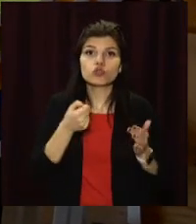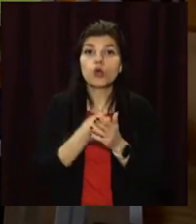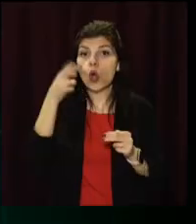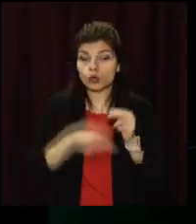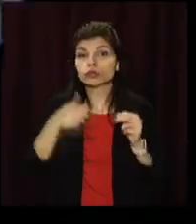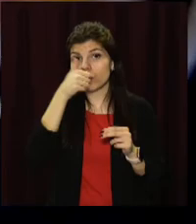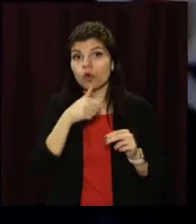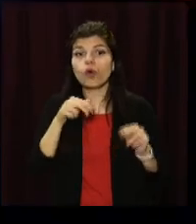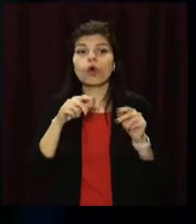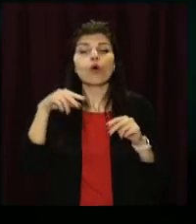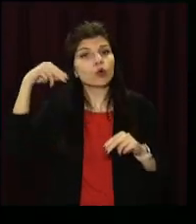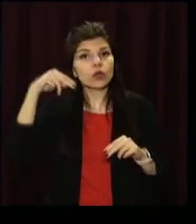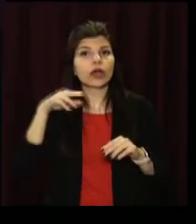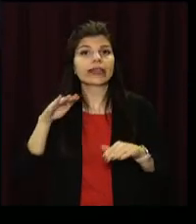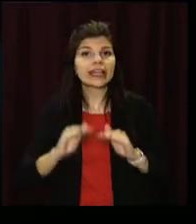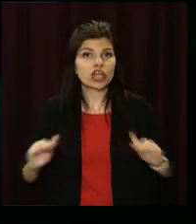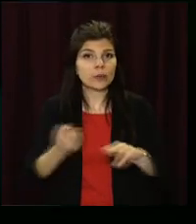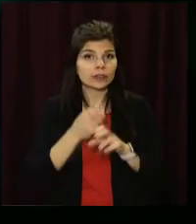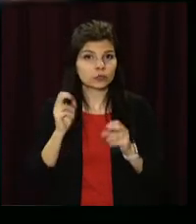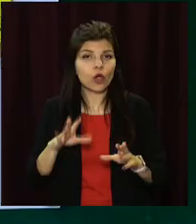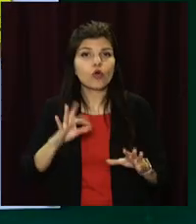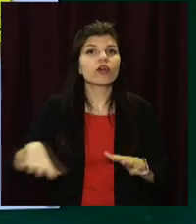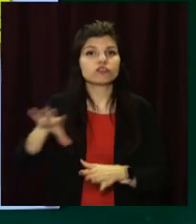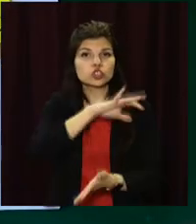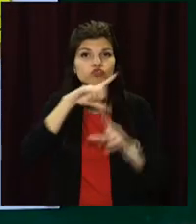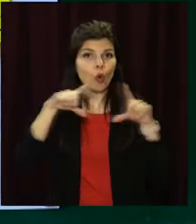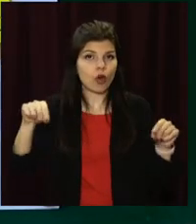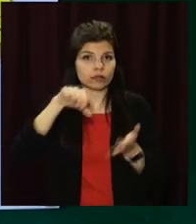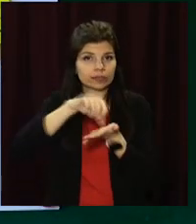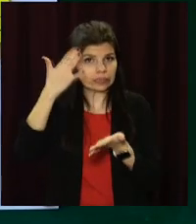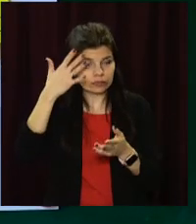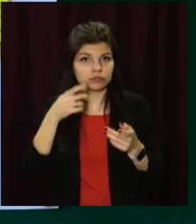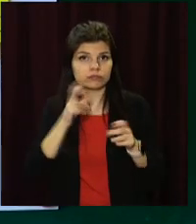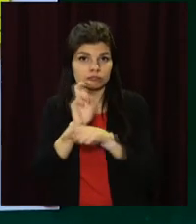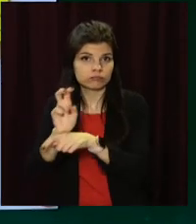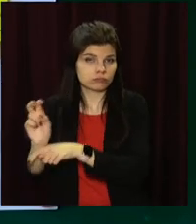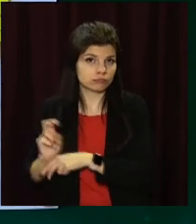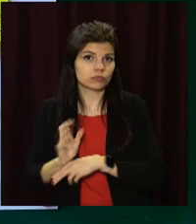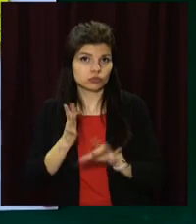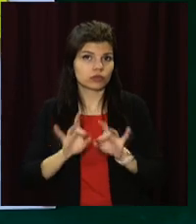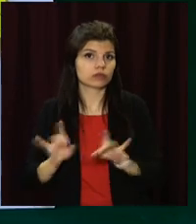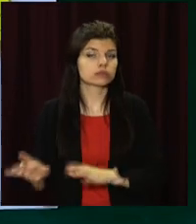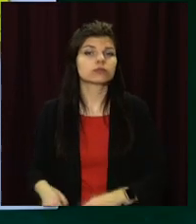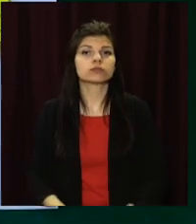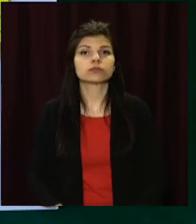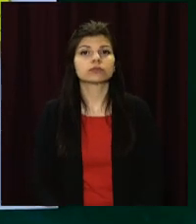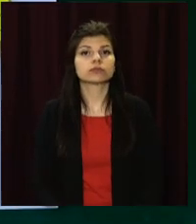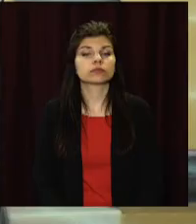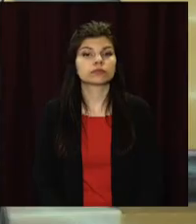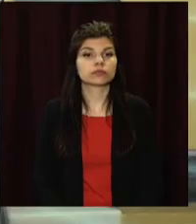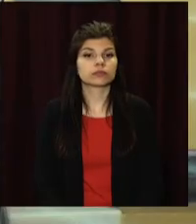кінця року уроки про дитячу безпеку проведуть у всіх школах міста. Анна Гієва, Сергій Солюма, Open News, телеканал